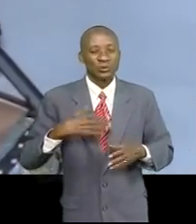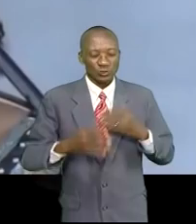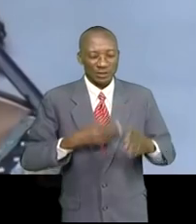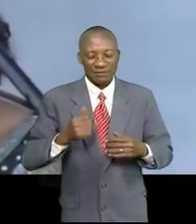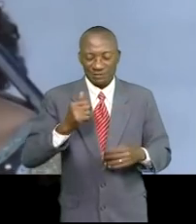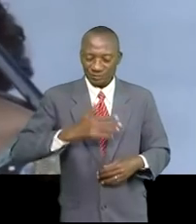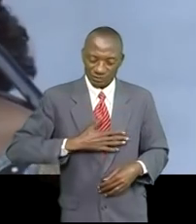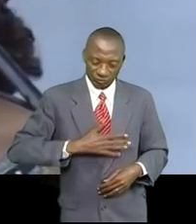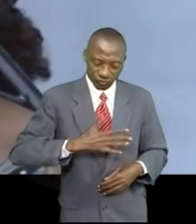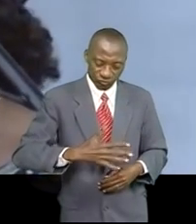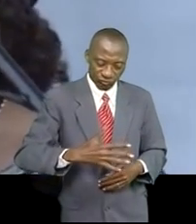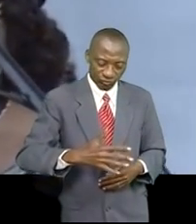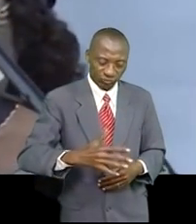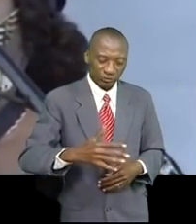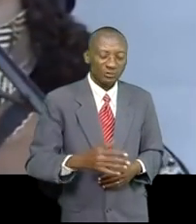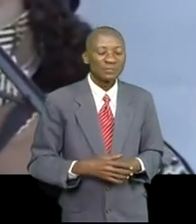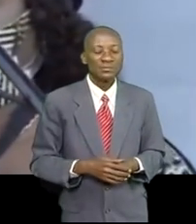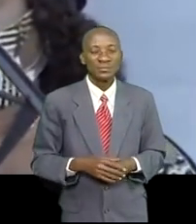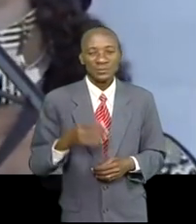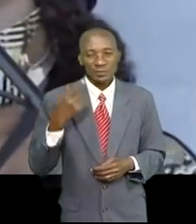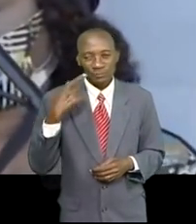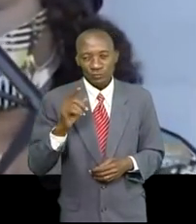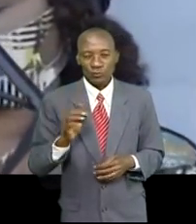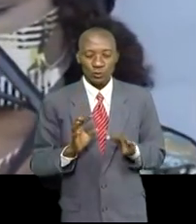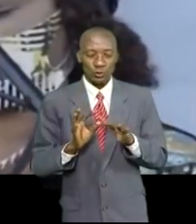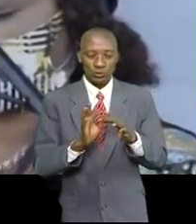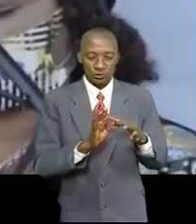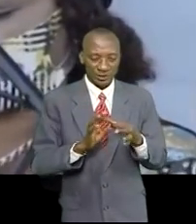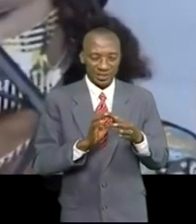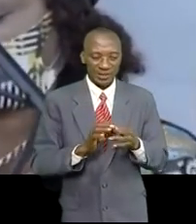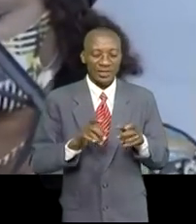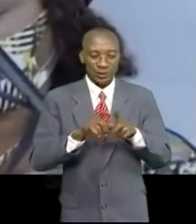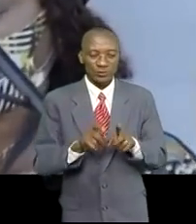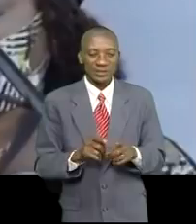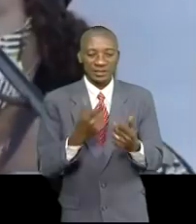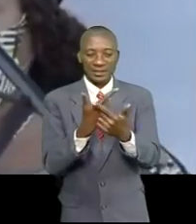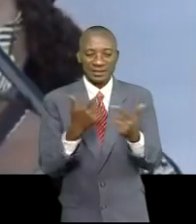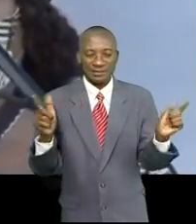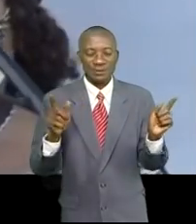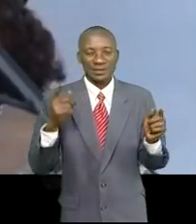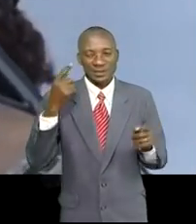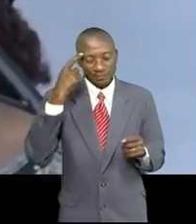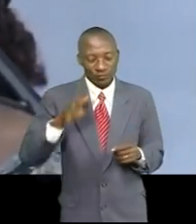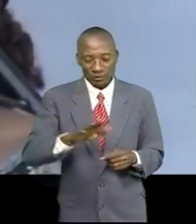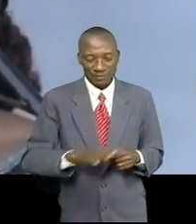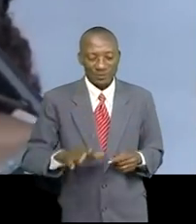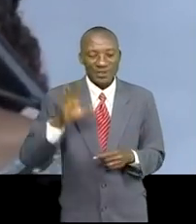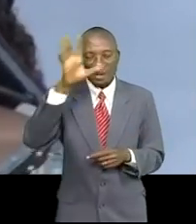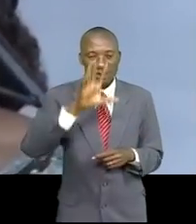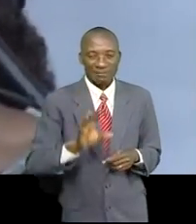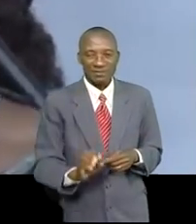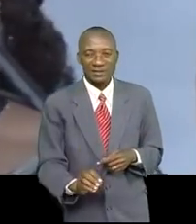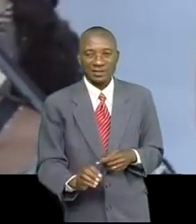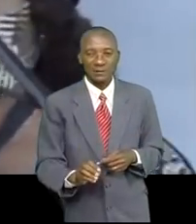de paix, d'unité et de solidarité africaine et contribué activement à